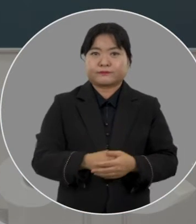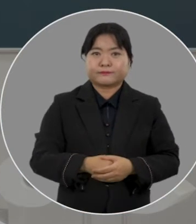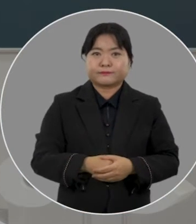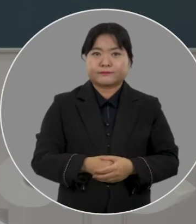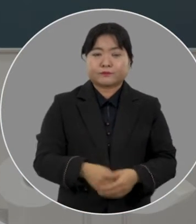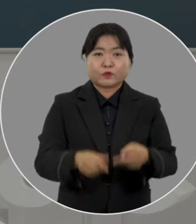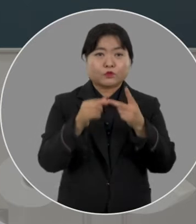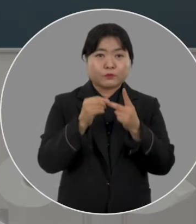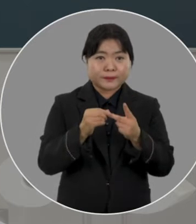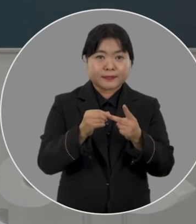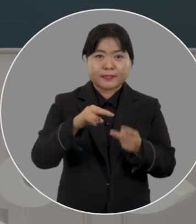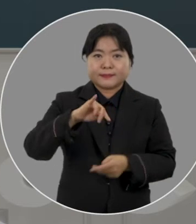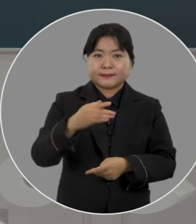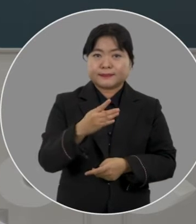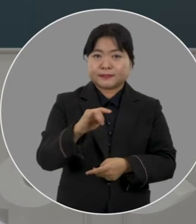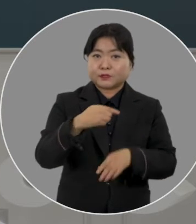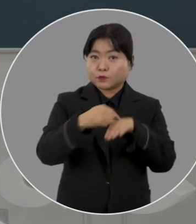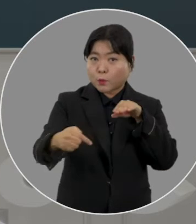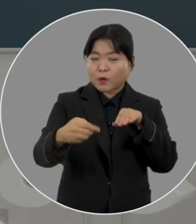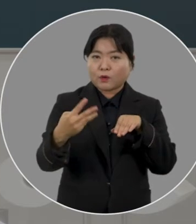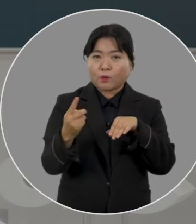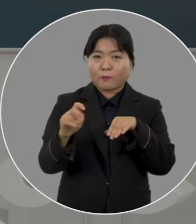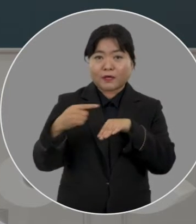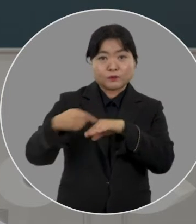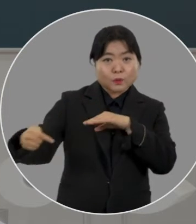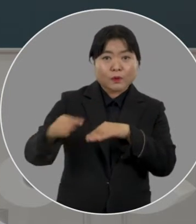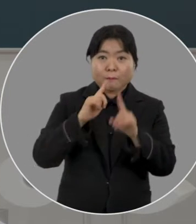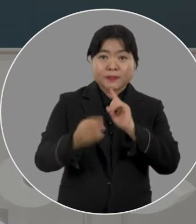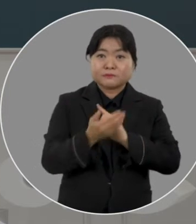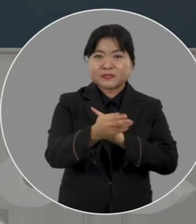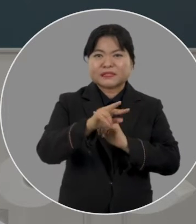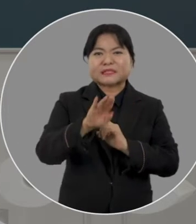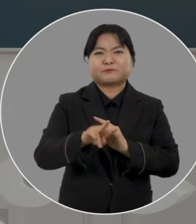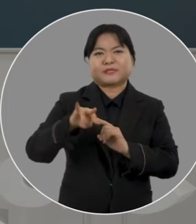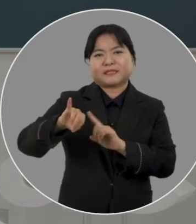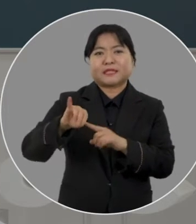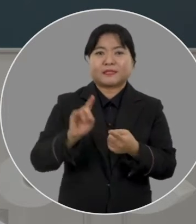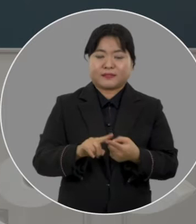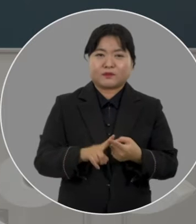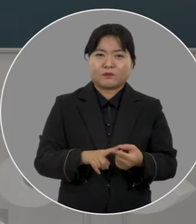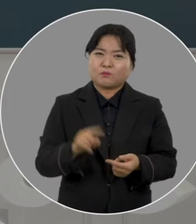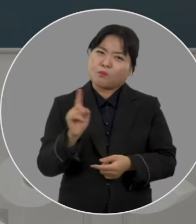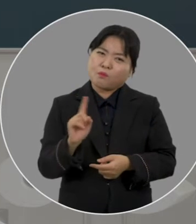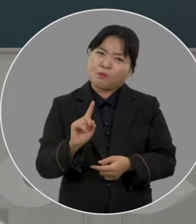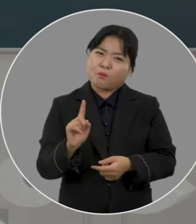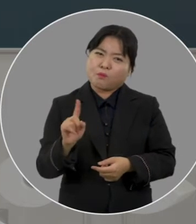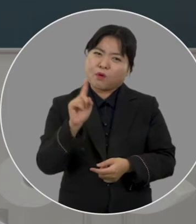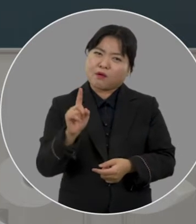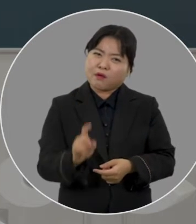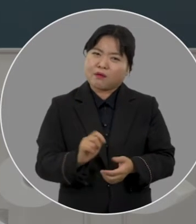두 번째, 신티족과 로마족이라고 제가 말씀드린 집시에 대해서